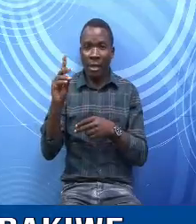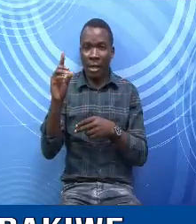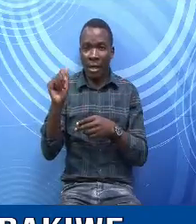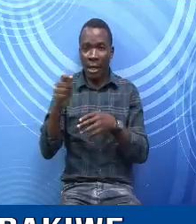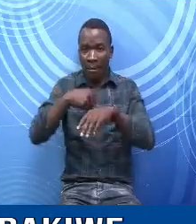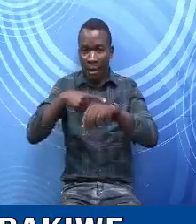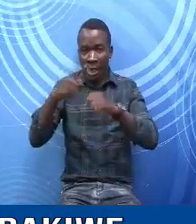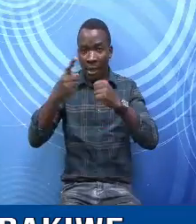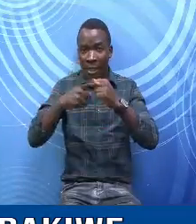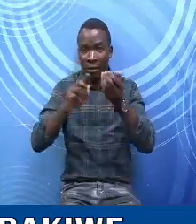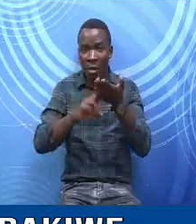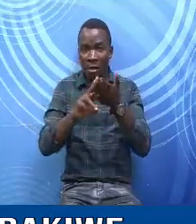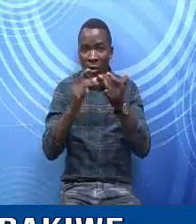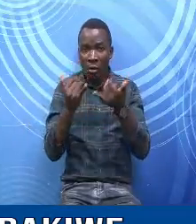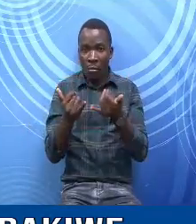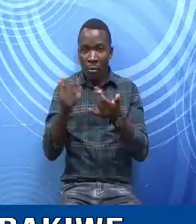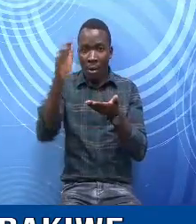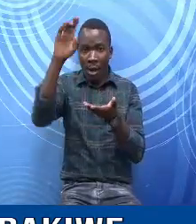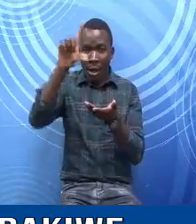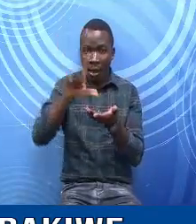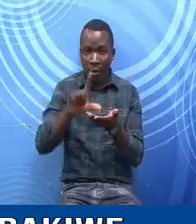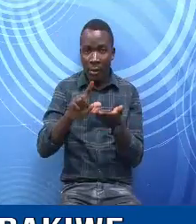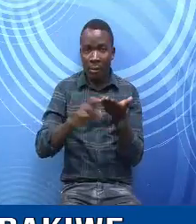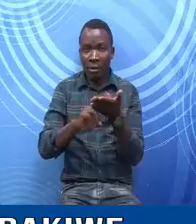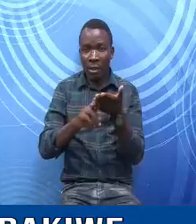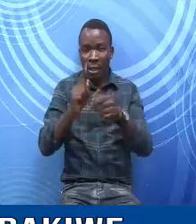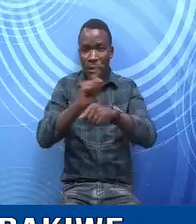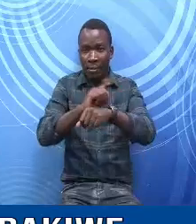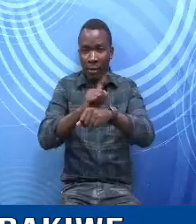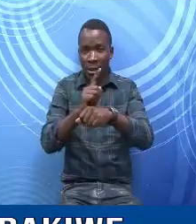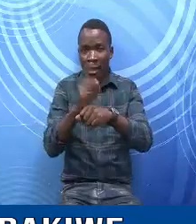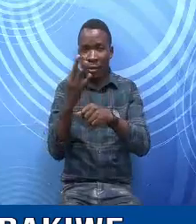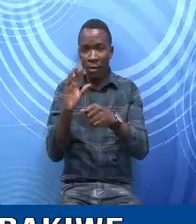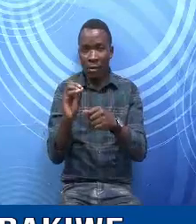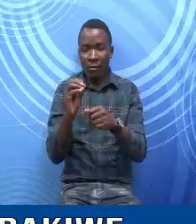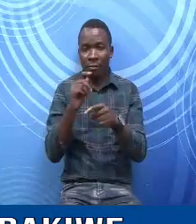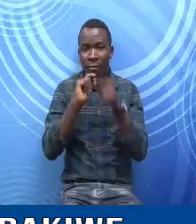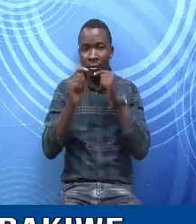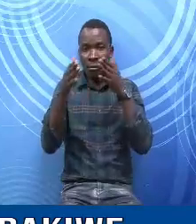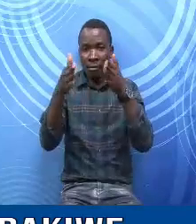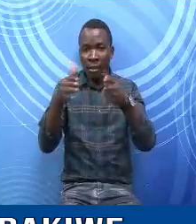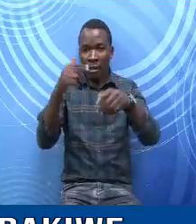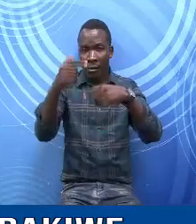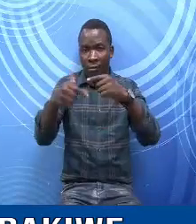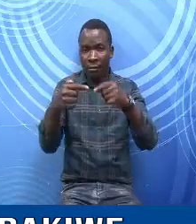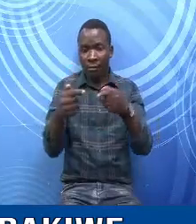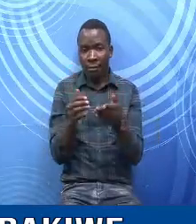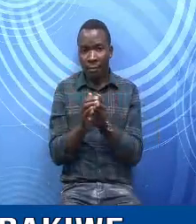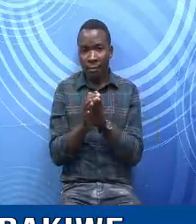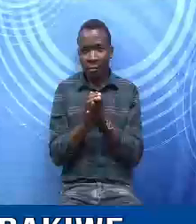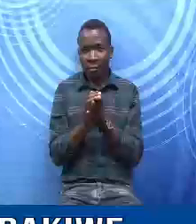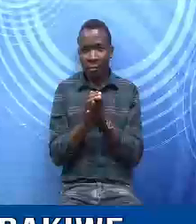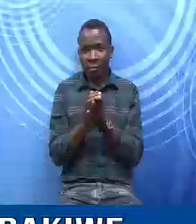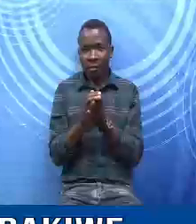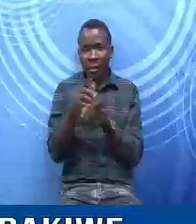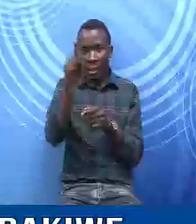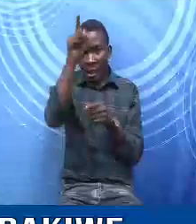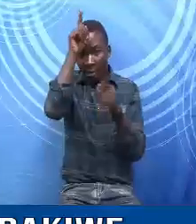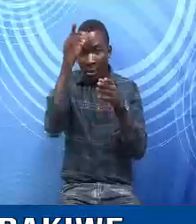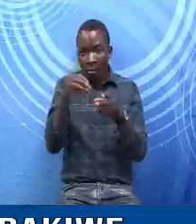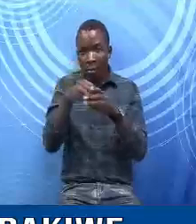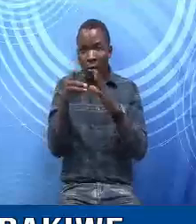ubu ngubu yagabanutse, basigaye bakoresha iminota byibuze 30. Celestin ntawirusha amaboko, warakomeza. Abaturage batuye